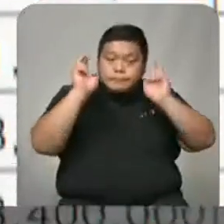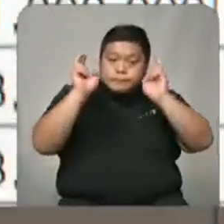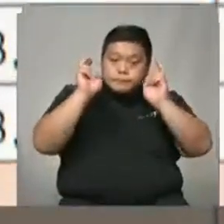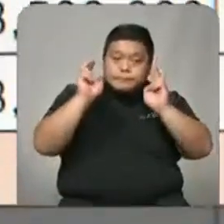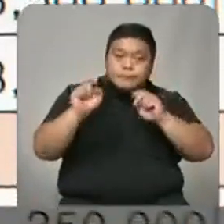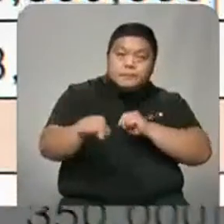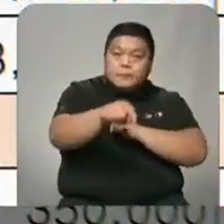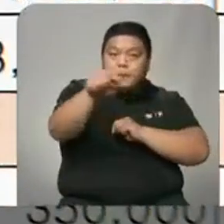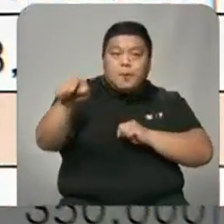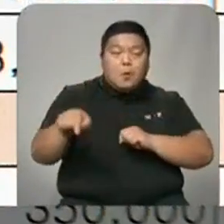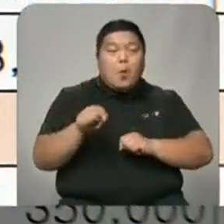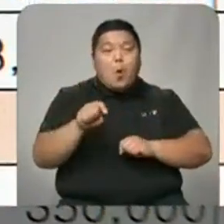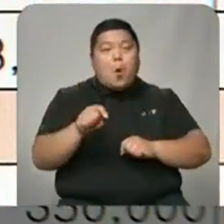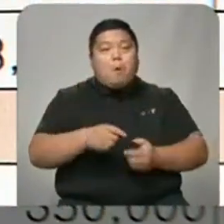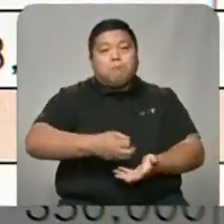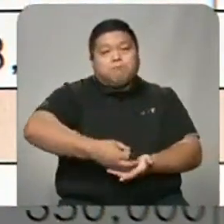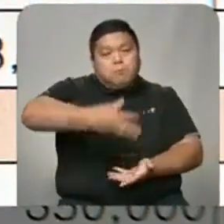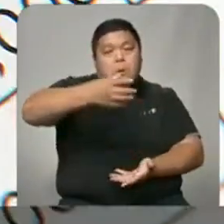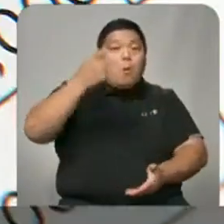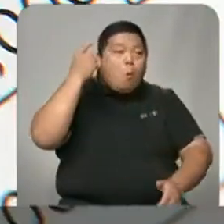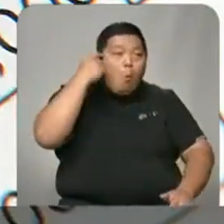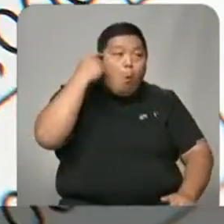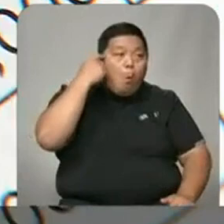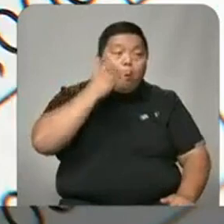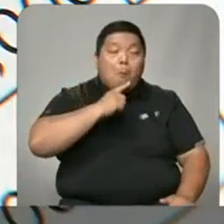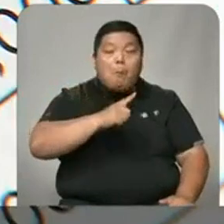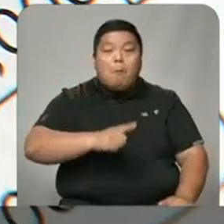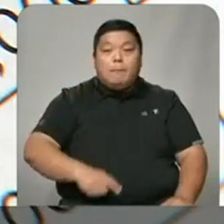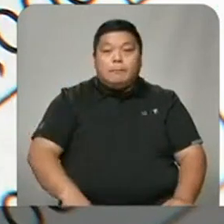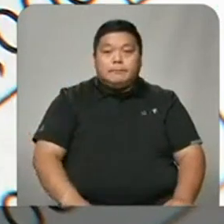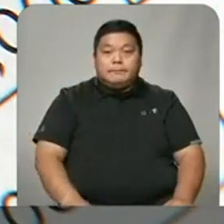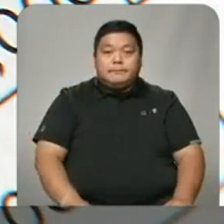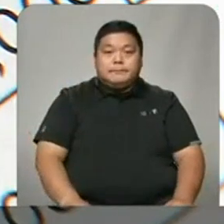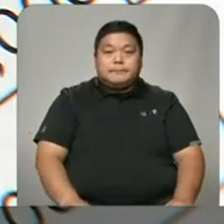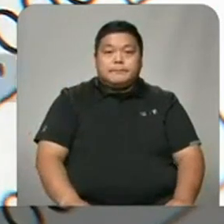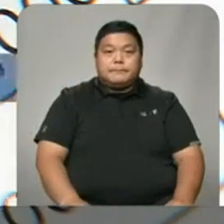업계에서조차 착공식 예산이 과도하다는 의견이 이어집니다